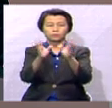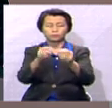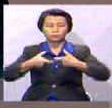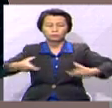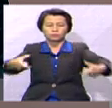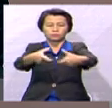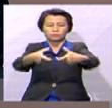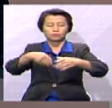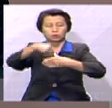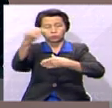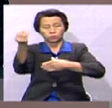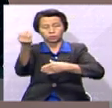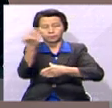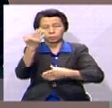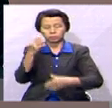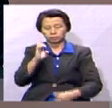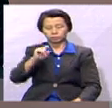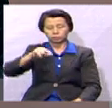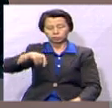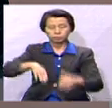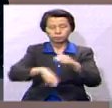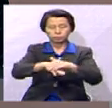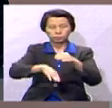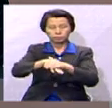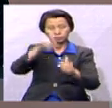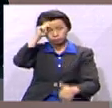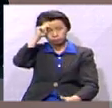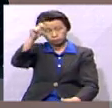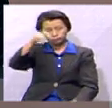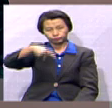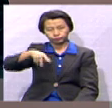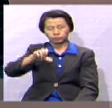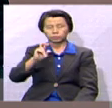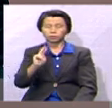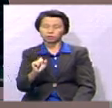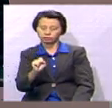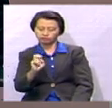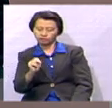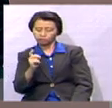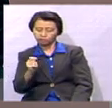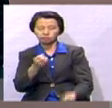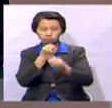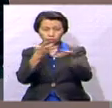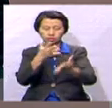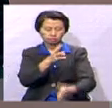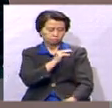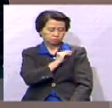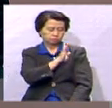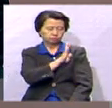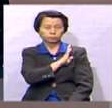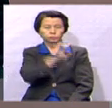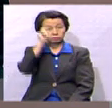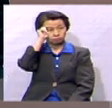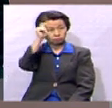Kongres Luar Biasa EGM 2018 Persatuan Bola Sepak Negeri Terengganu PBSNT mengumumkan Menteri Besar Dr. Ahmad